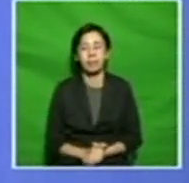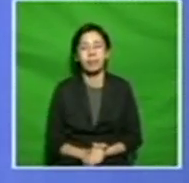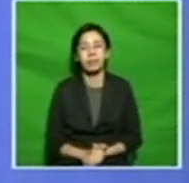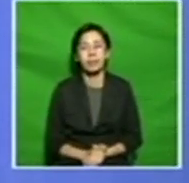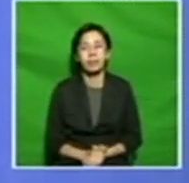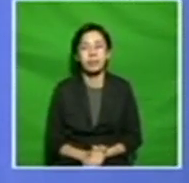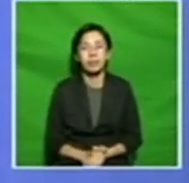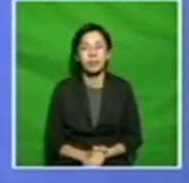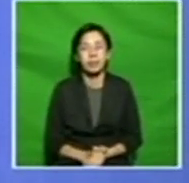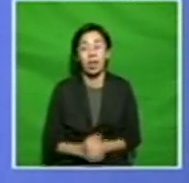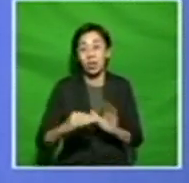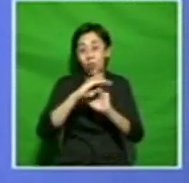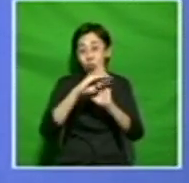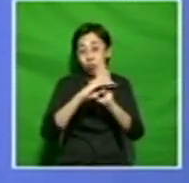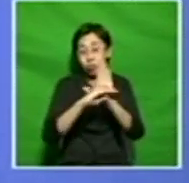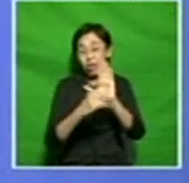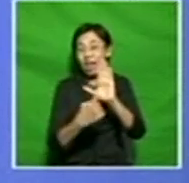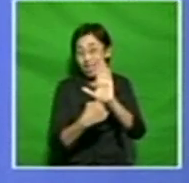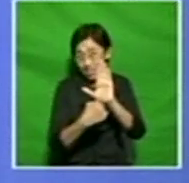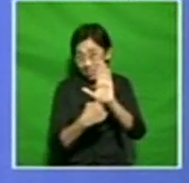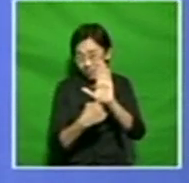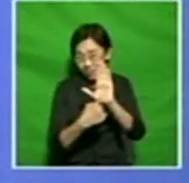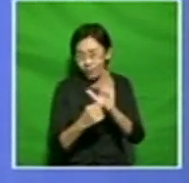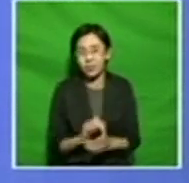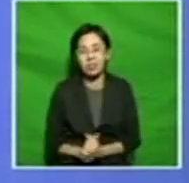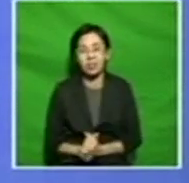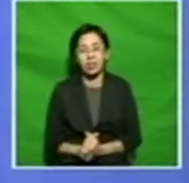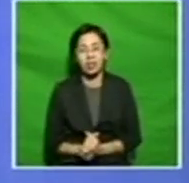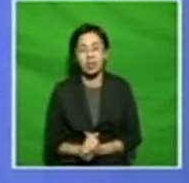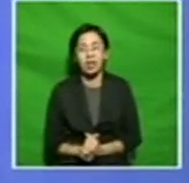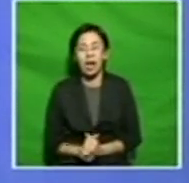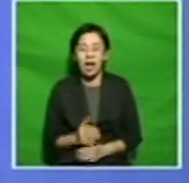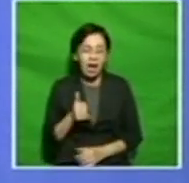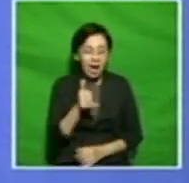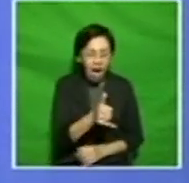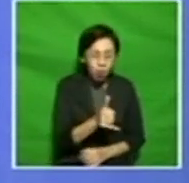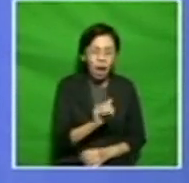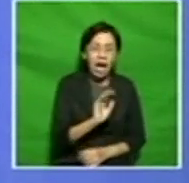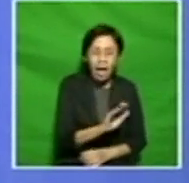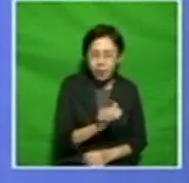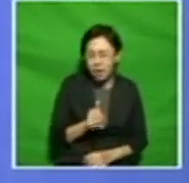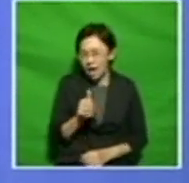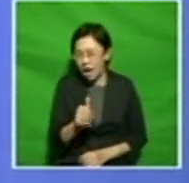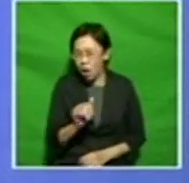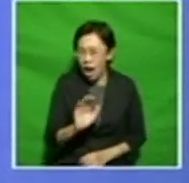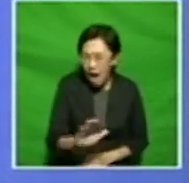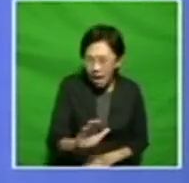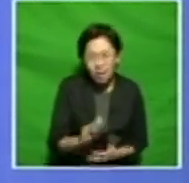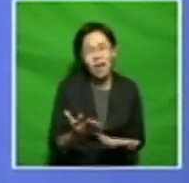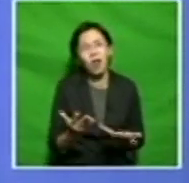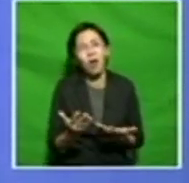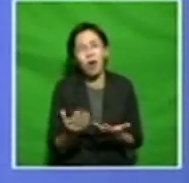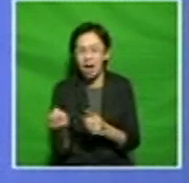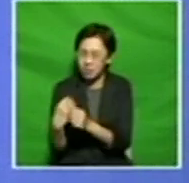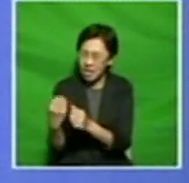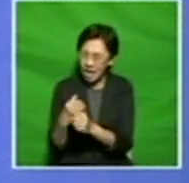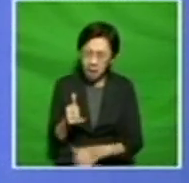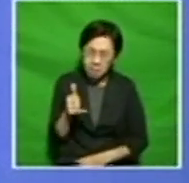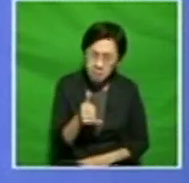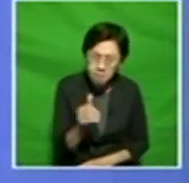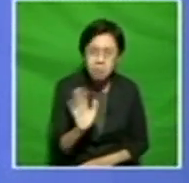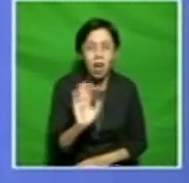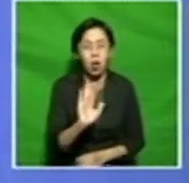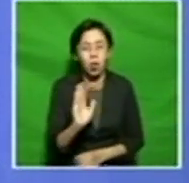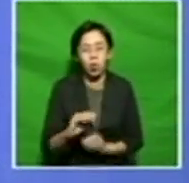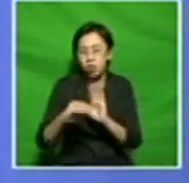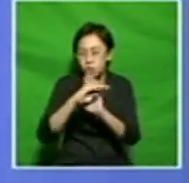ในข้อกำหนดนี้นอกจากจะพูดถึงเรื่องห้ามเข้าที่นั่นที่นี่ไม่ควรเข้าที่นั่นที่นี่มันมีการ